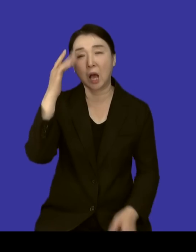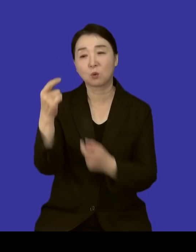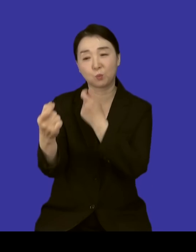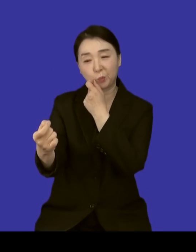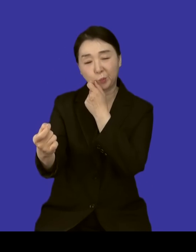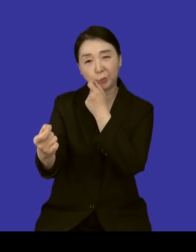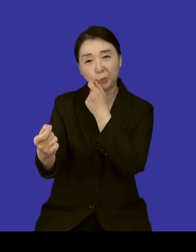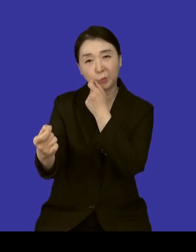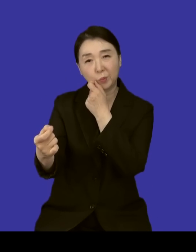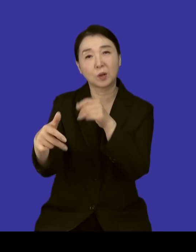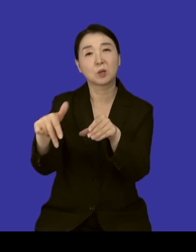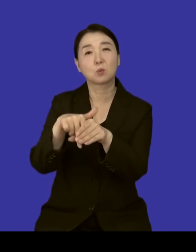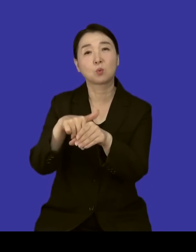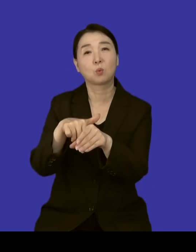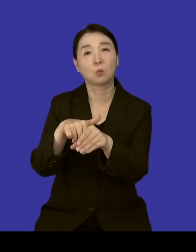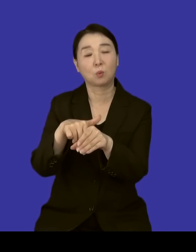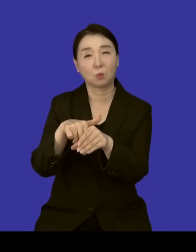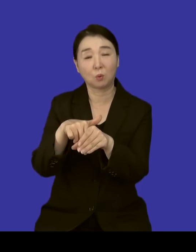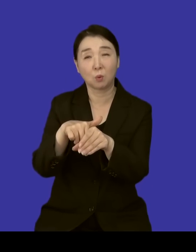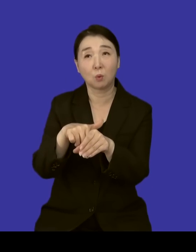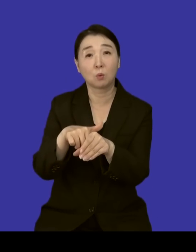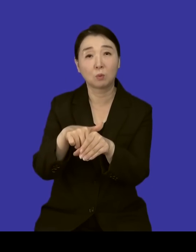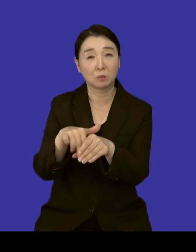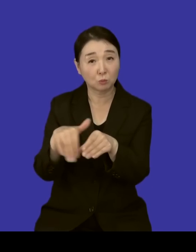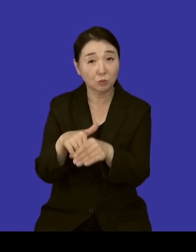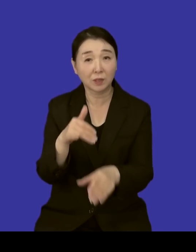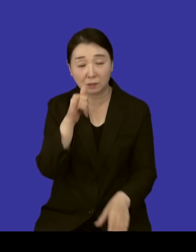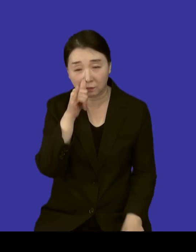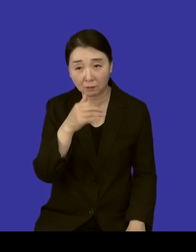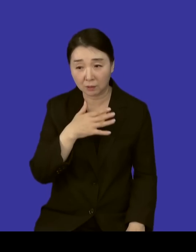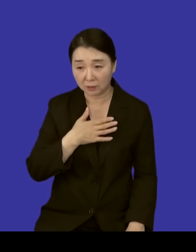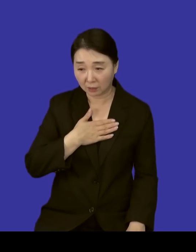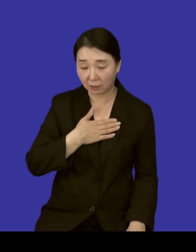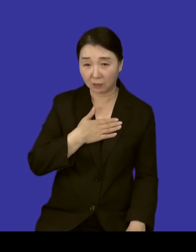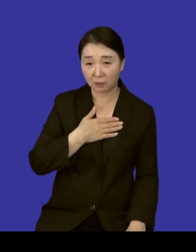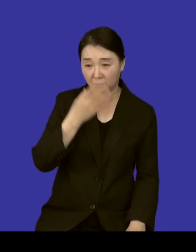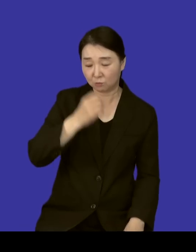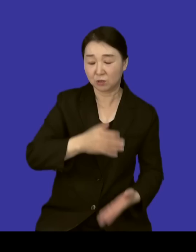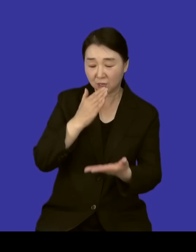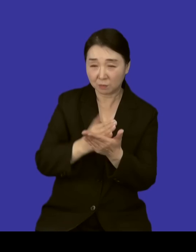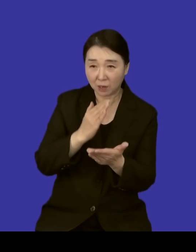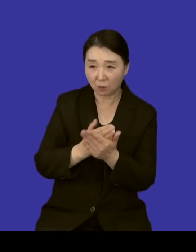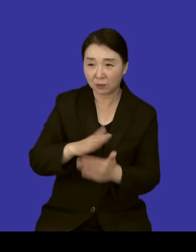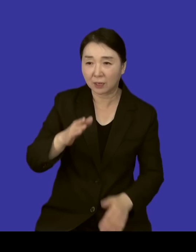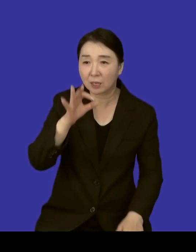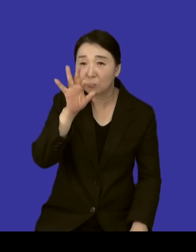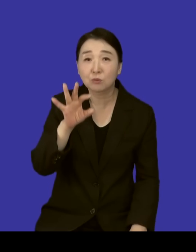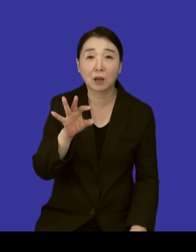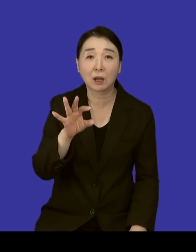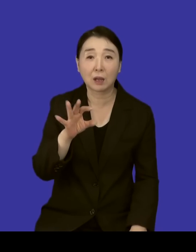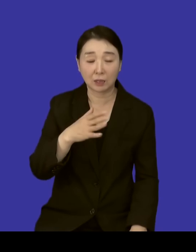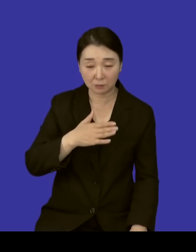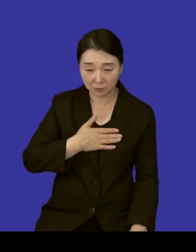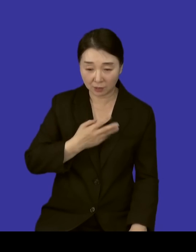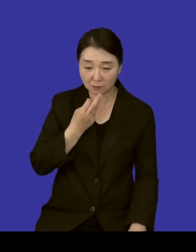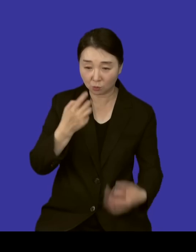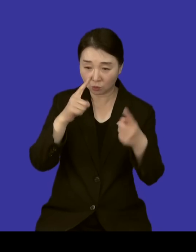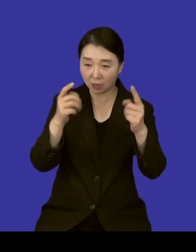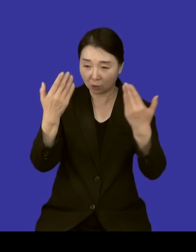예. 그러니까 이제 너무 무시하지 말라고 내가 예. 갈 수도 없는데 그래도 하나님 서울대학이라도 가면